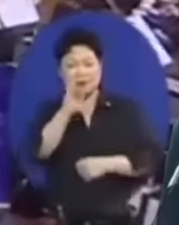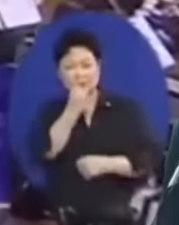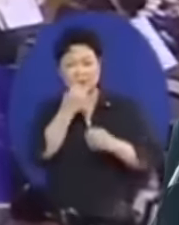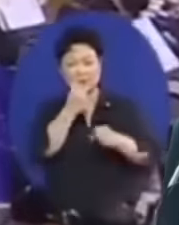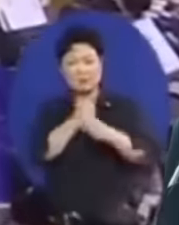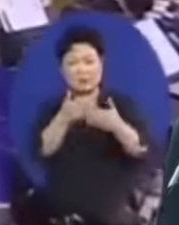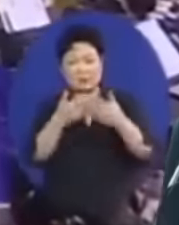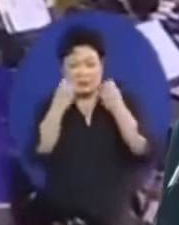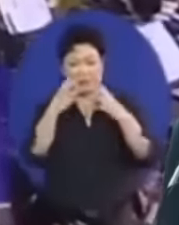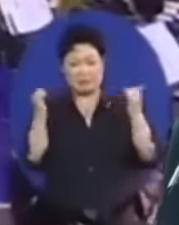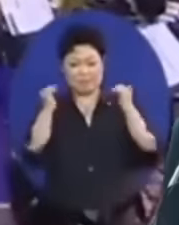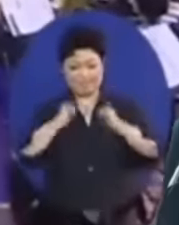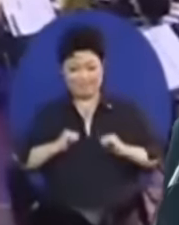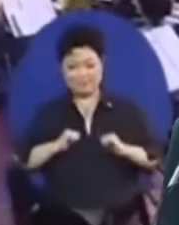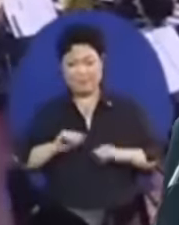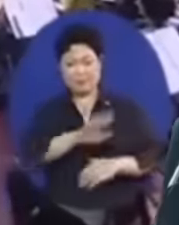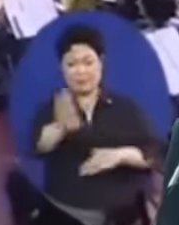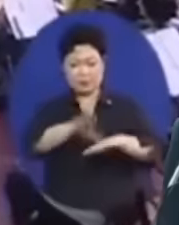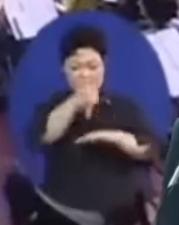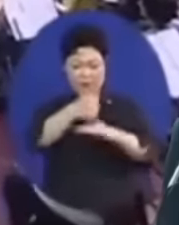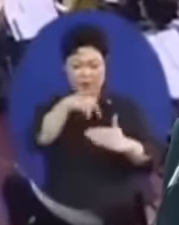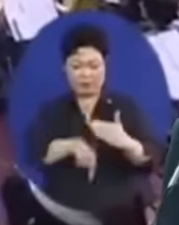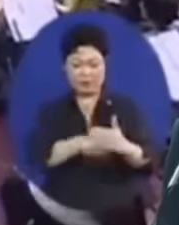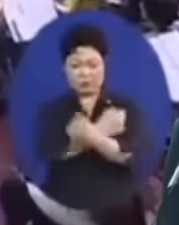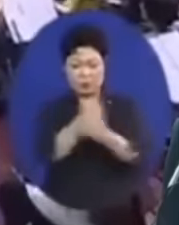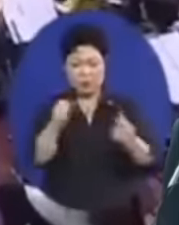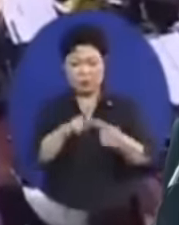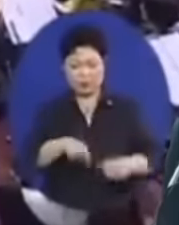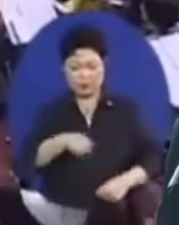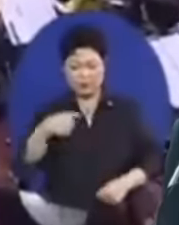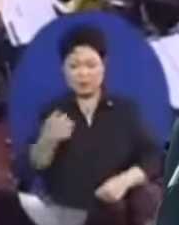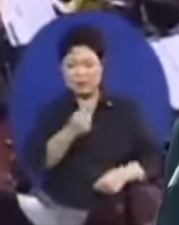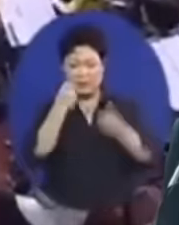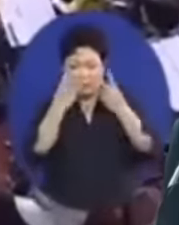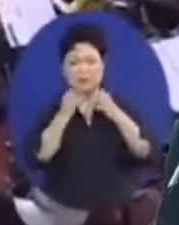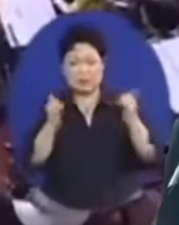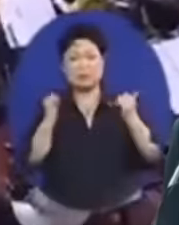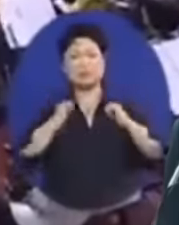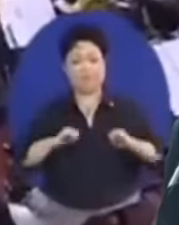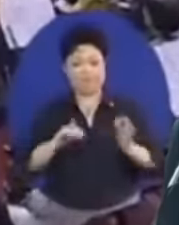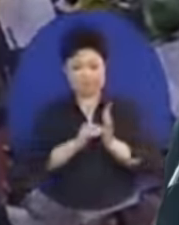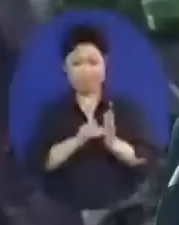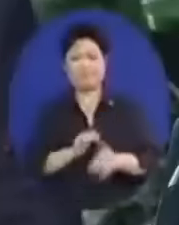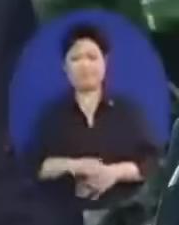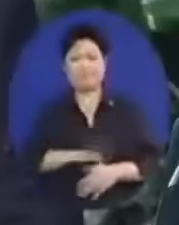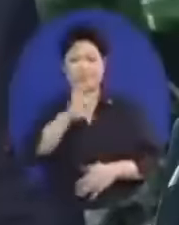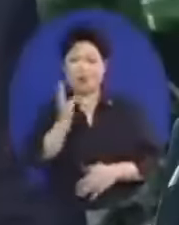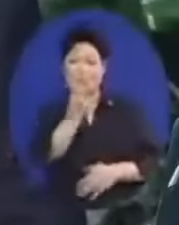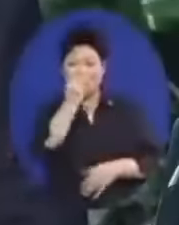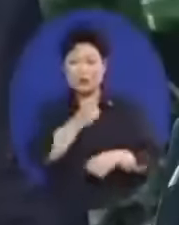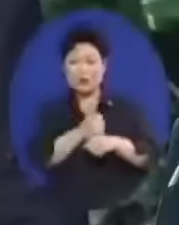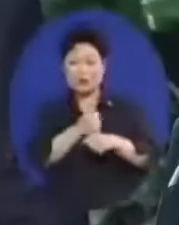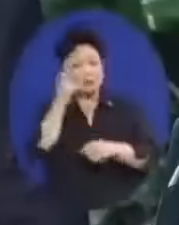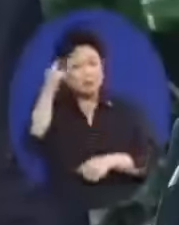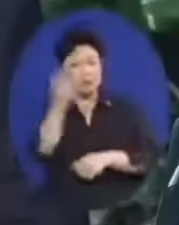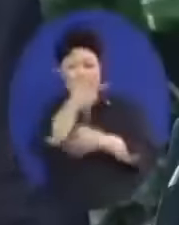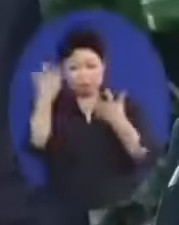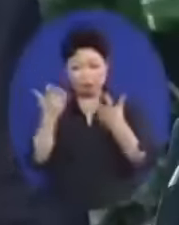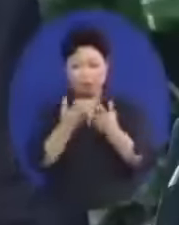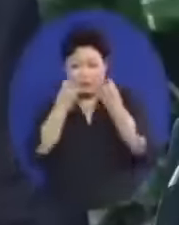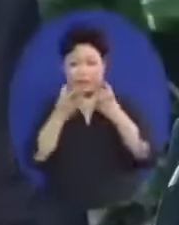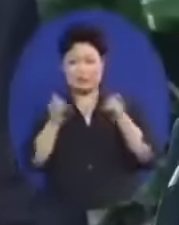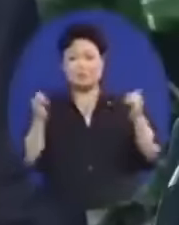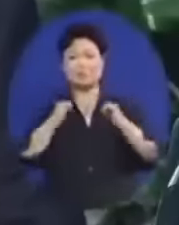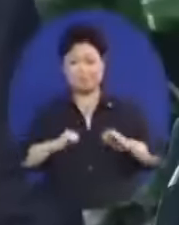새 사람을 입어라. 우리는 그리스도 안에서 용서와 의를 가진 새 사람을 입었습니다. 거룩하고 성령 충만한 새